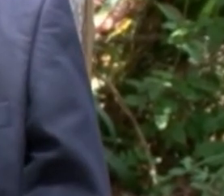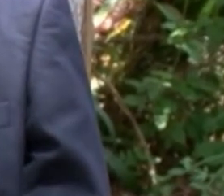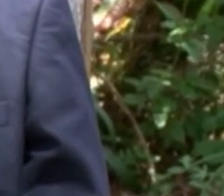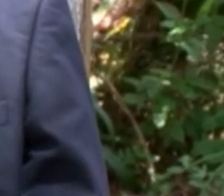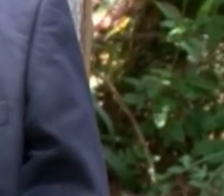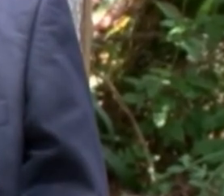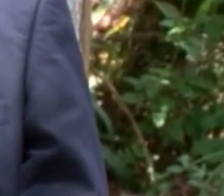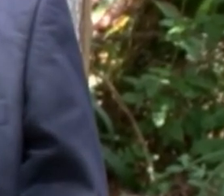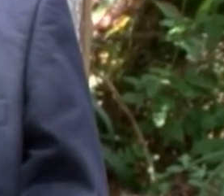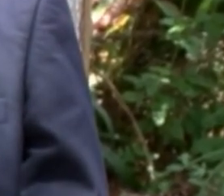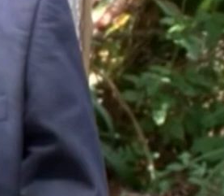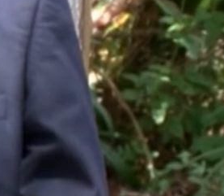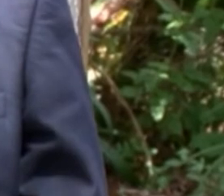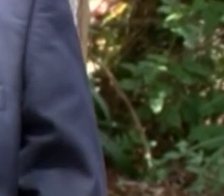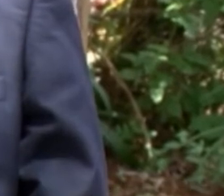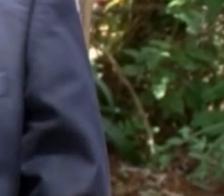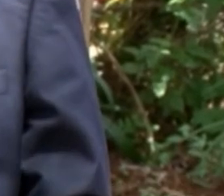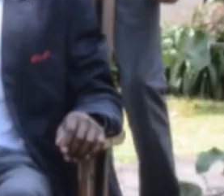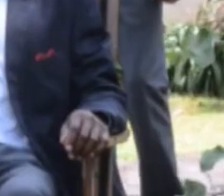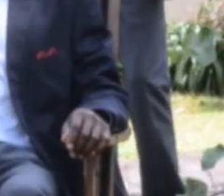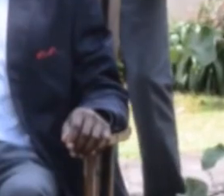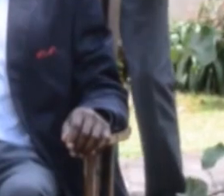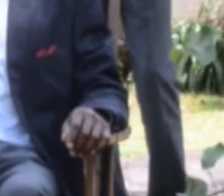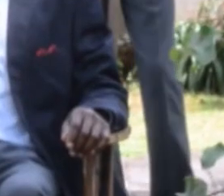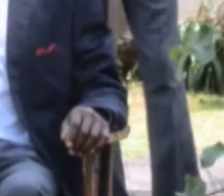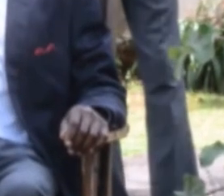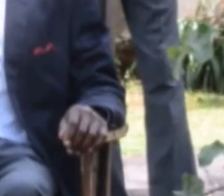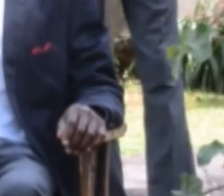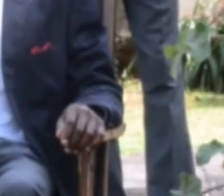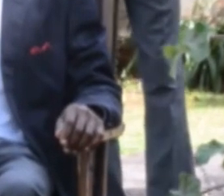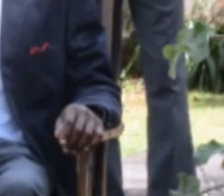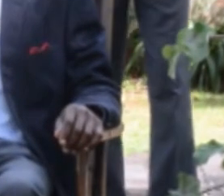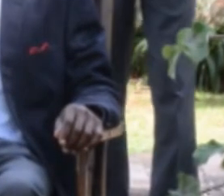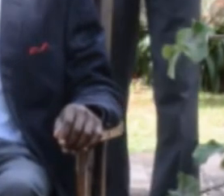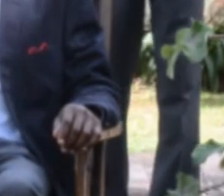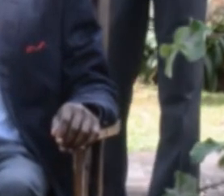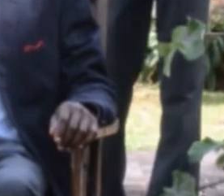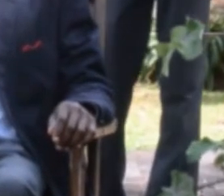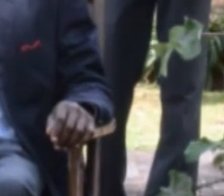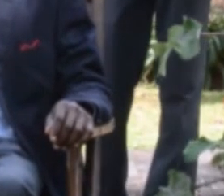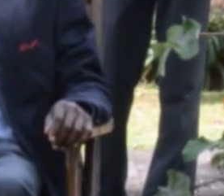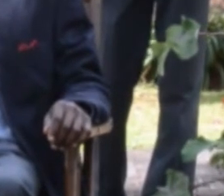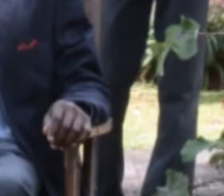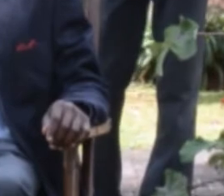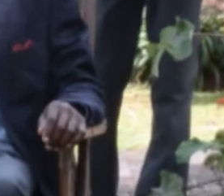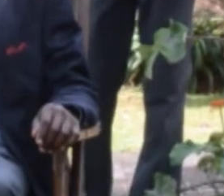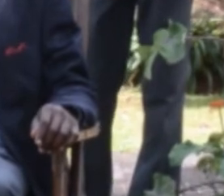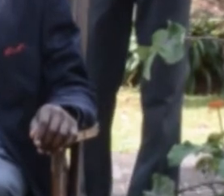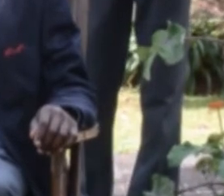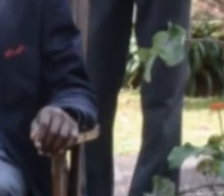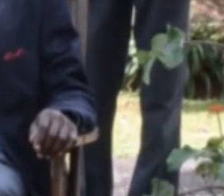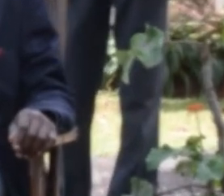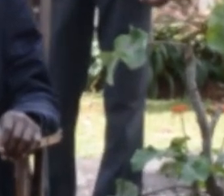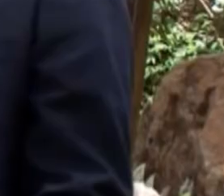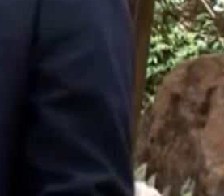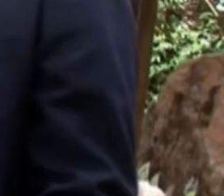Na matae mari wakasika zose. Kana tichimu na mata mafupa chamuka kwindiri.